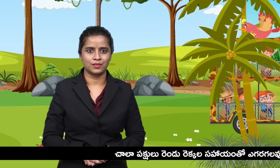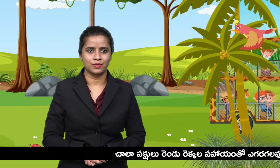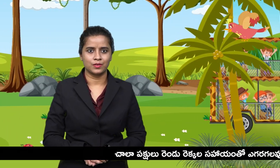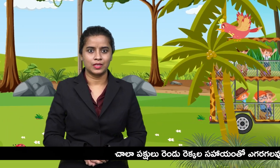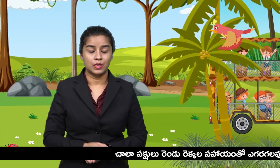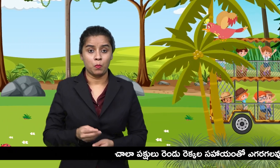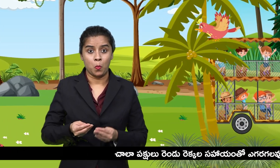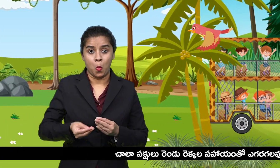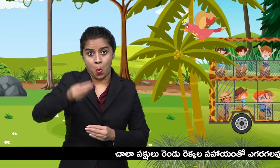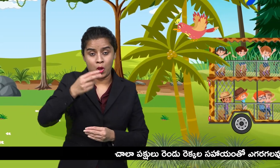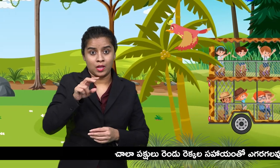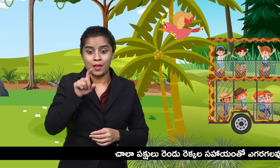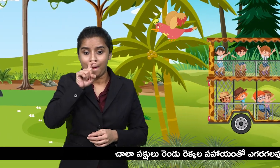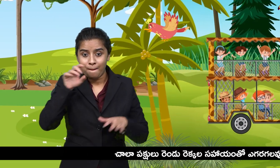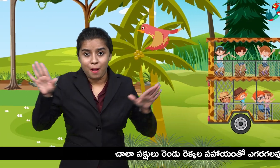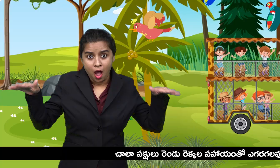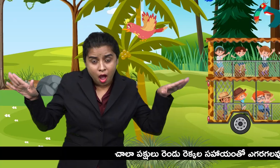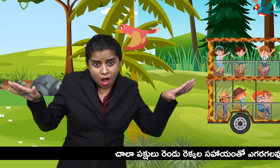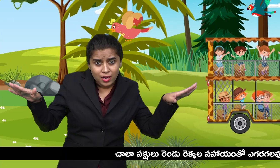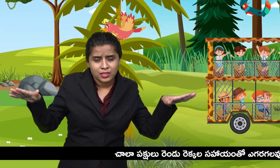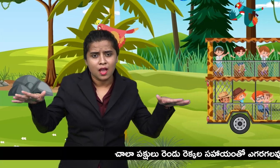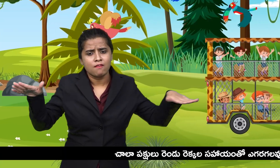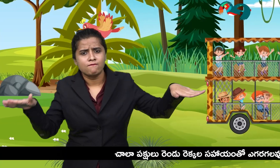చాలా పక్షులు 2 రెక్కల సహాయంతో ఎగరగలవు.